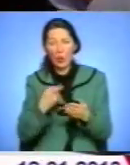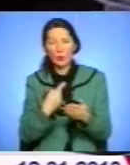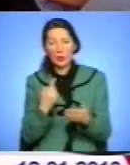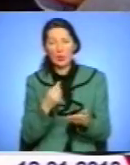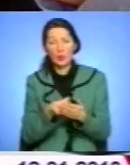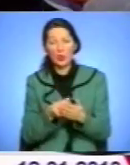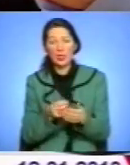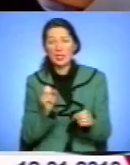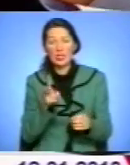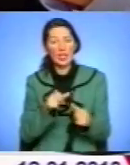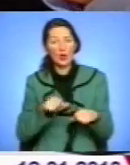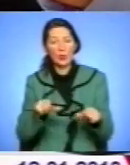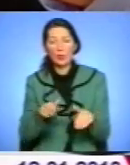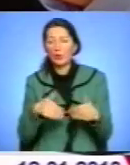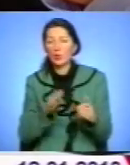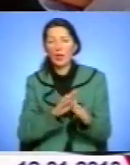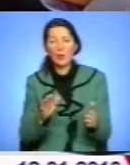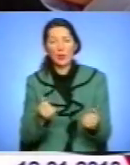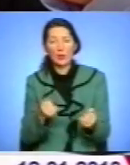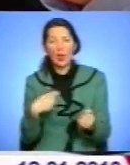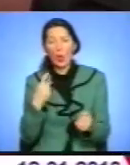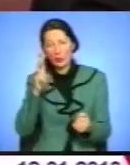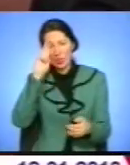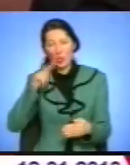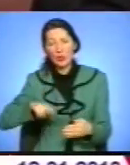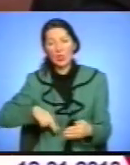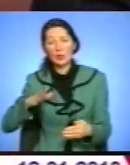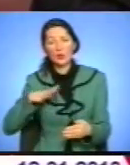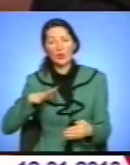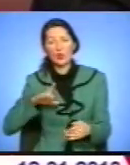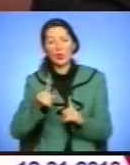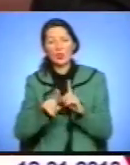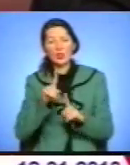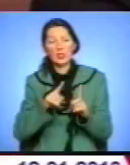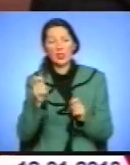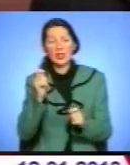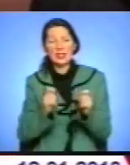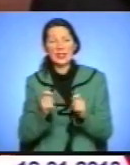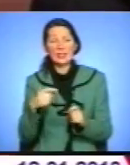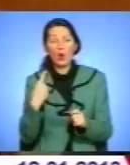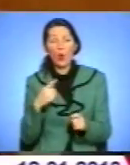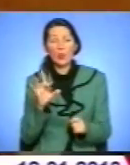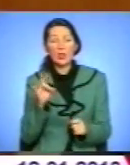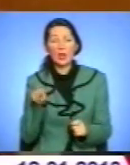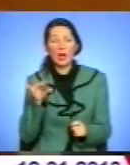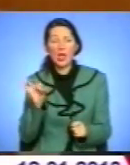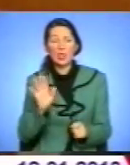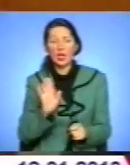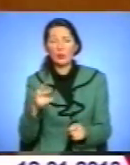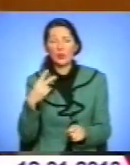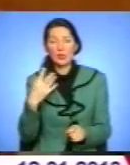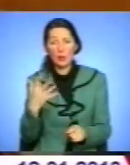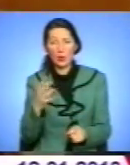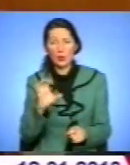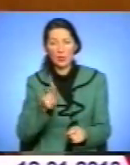не підтримали. Водночас в облдержадміністрації сподіваються, що на засіданні сесії облради, яке відбудеться 25 січня,